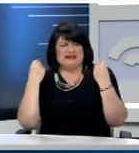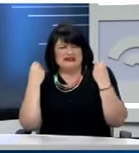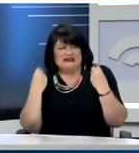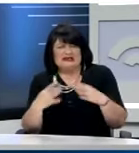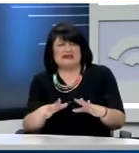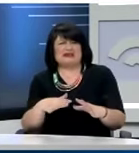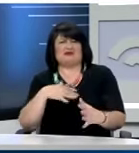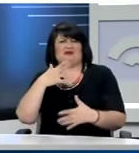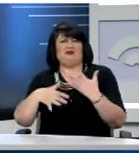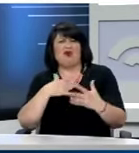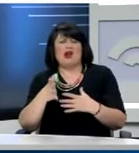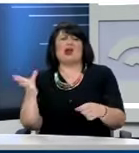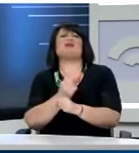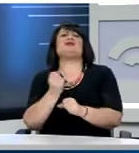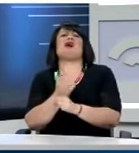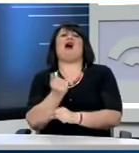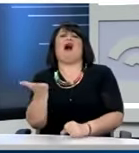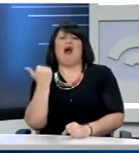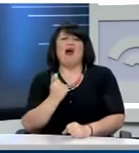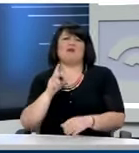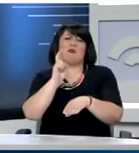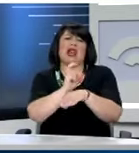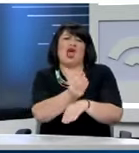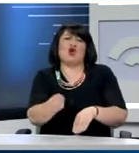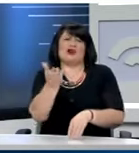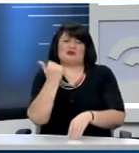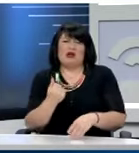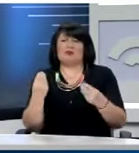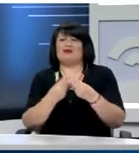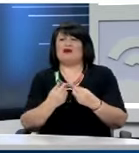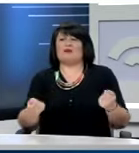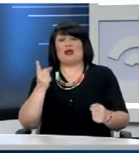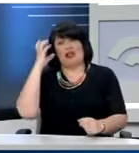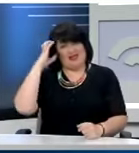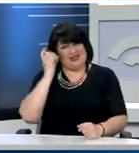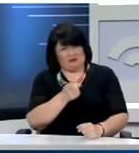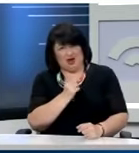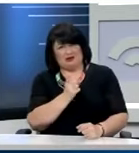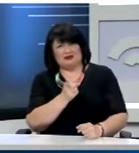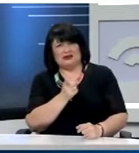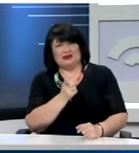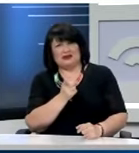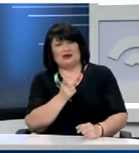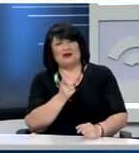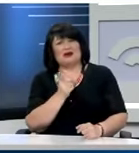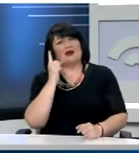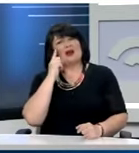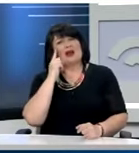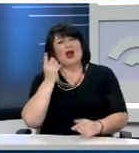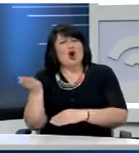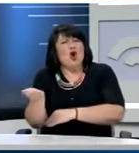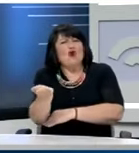θα πιάνουμε τους στόχους, ότι δεν θα βγουν τα πλεονάσματα, ότι θα εφαρμοστεί, θυμάστε τότε, τον περιβόητο δημοσιονομικό